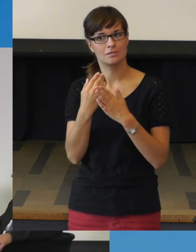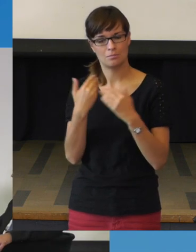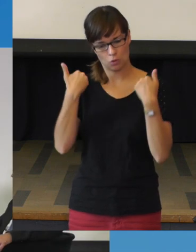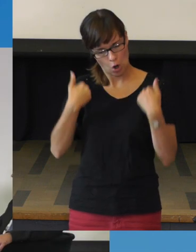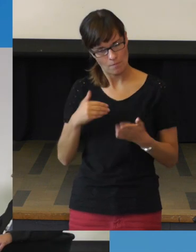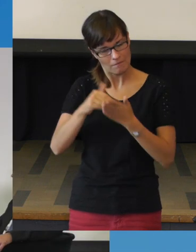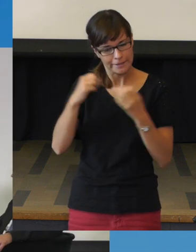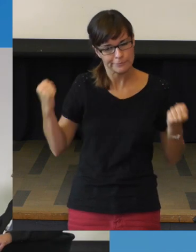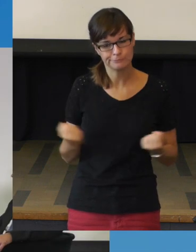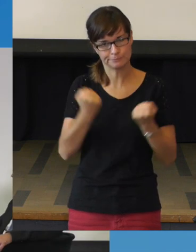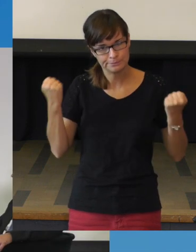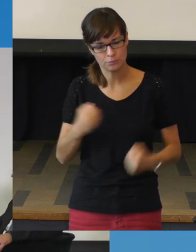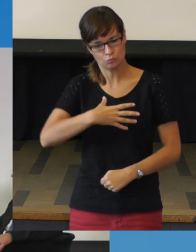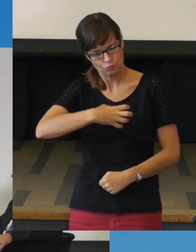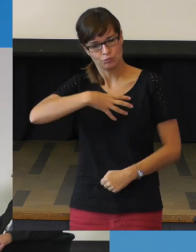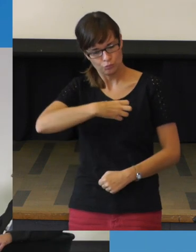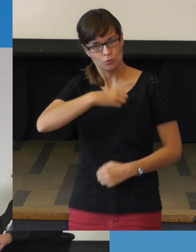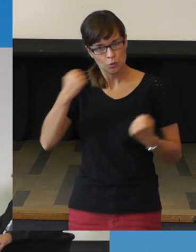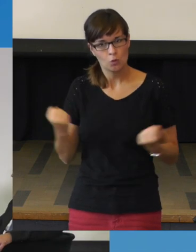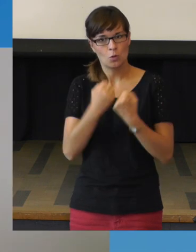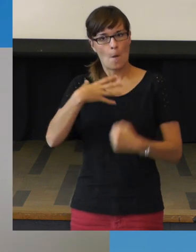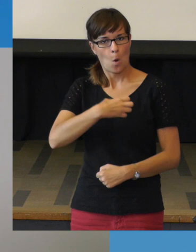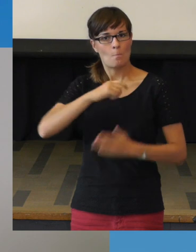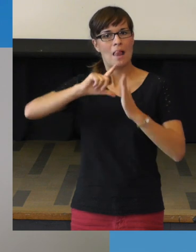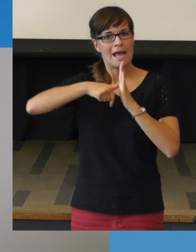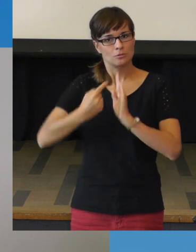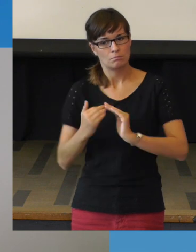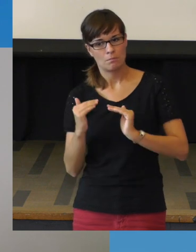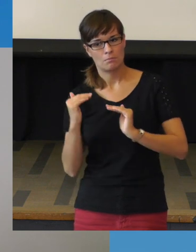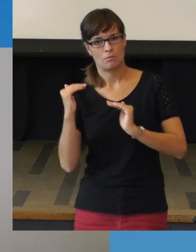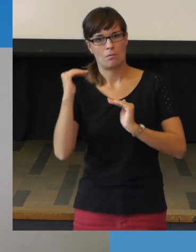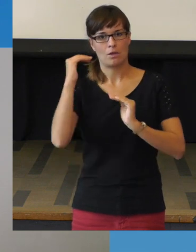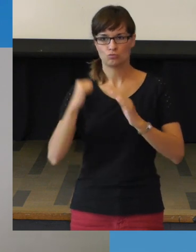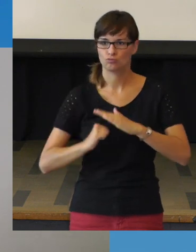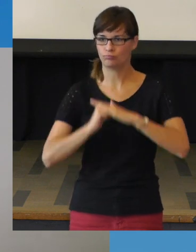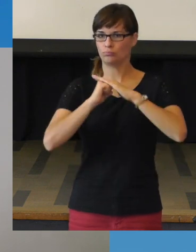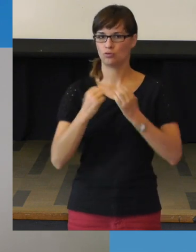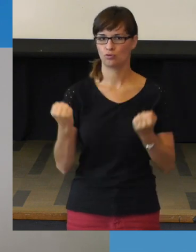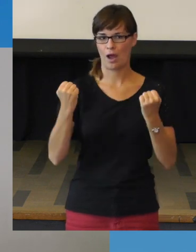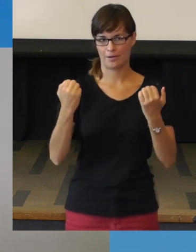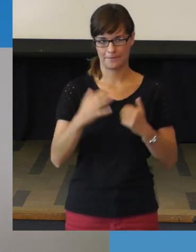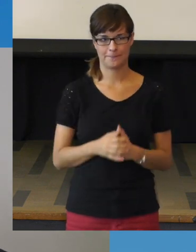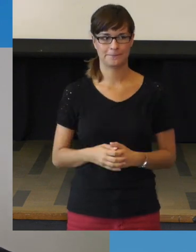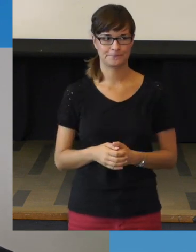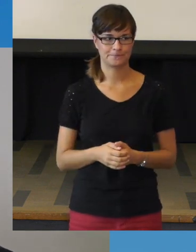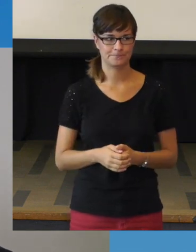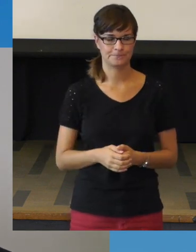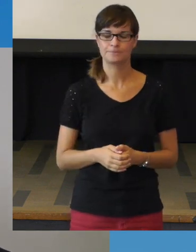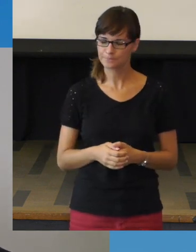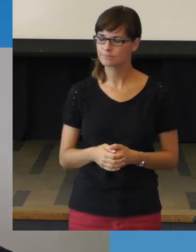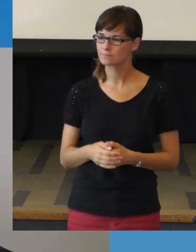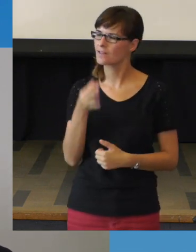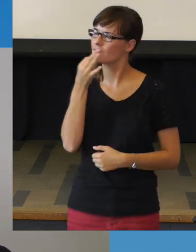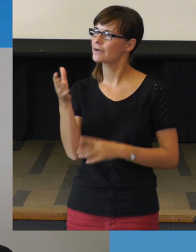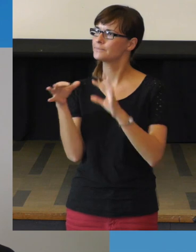sich weiter zu üben und auch die Pumpleistung des Herzens letztendlich auch mit wieder zu stärken. Stichwort